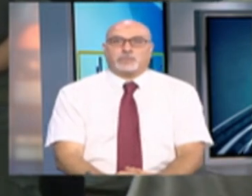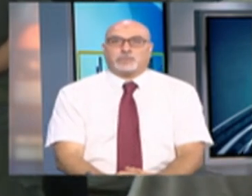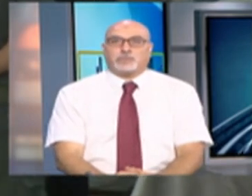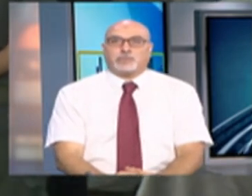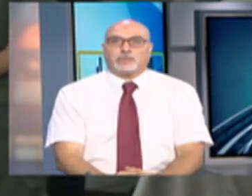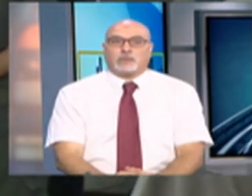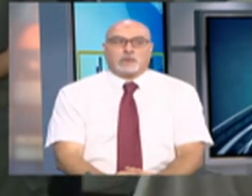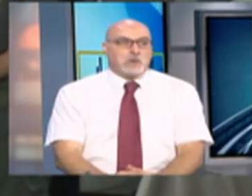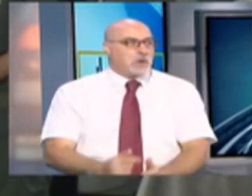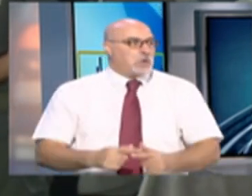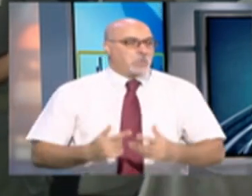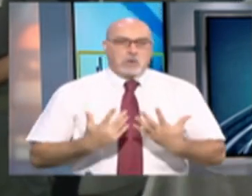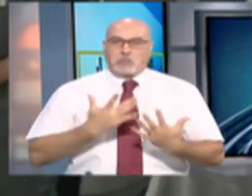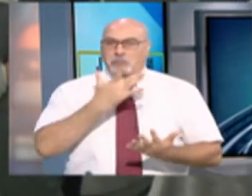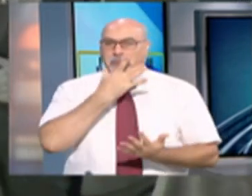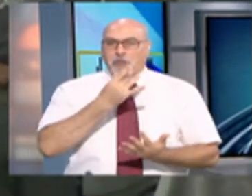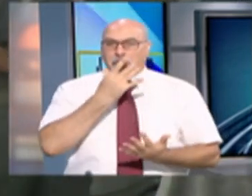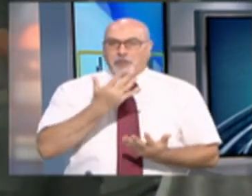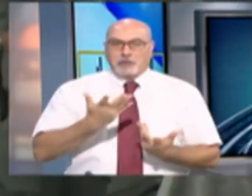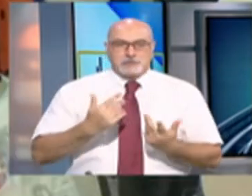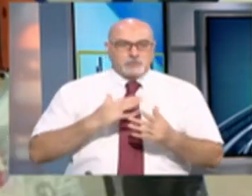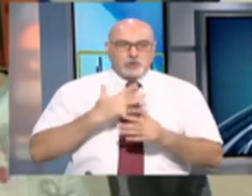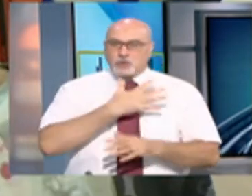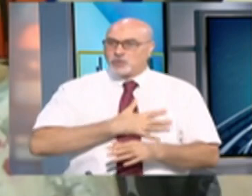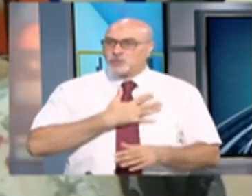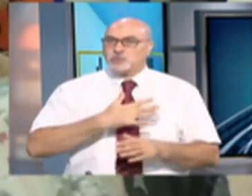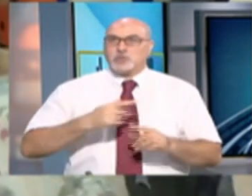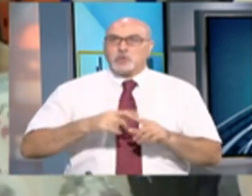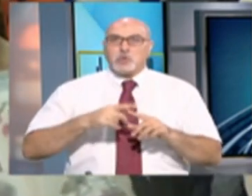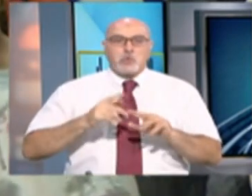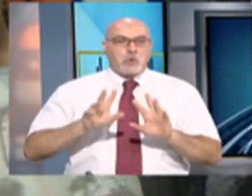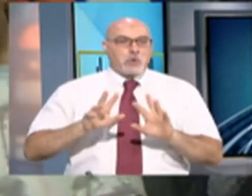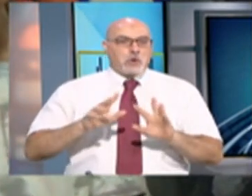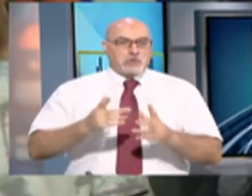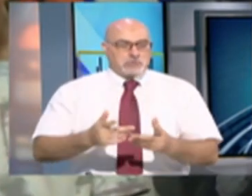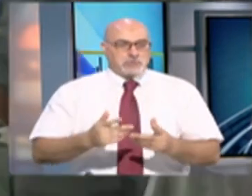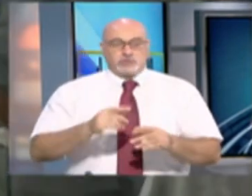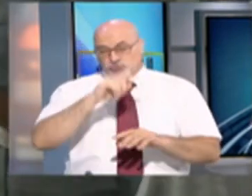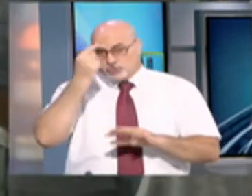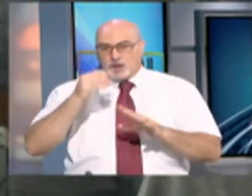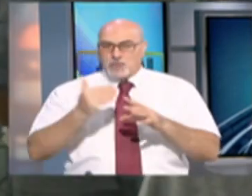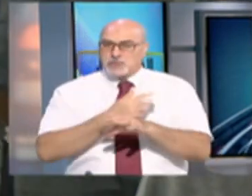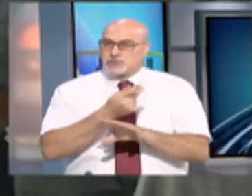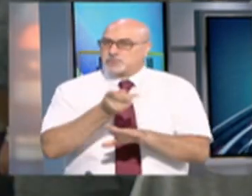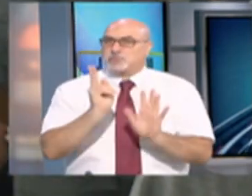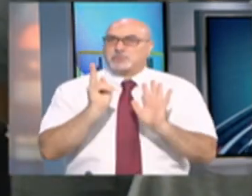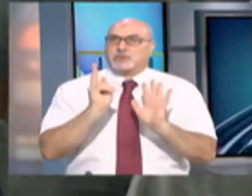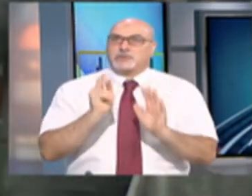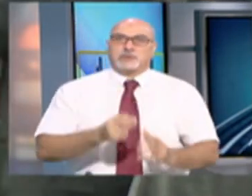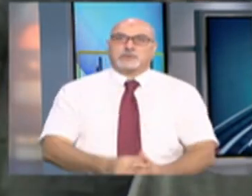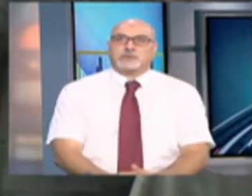أشعر بارتياح كبير هنا، الجو لطيف، وأنا أطمح للأحسن وأتمنى أن يسير كل شيء على ما